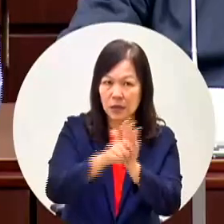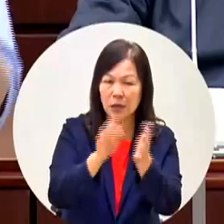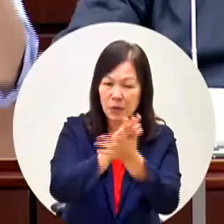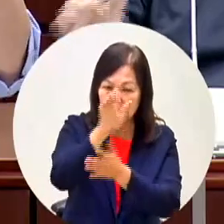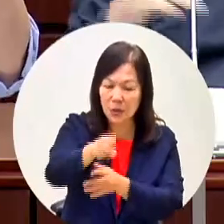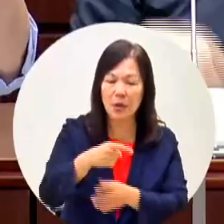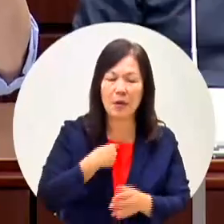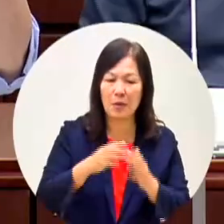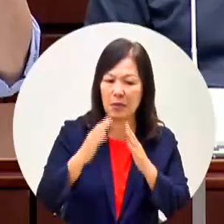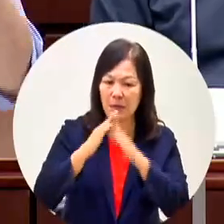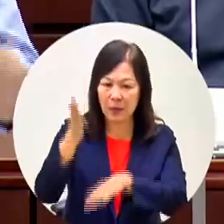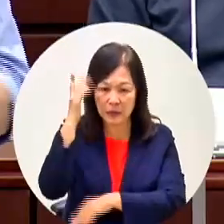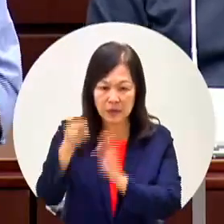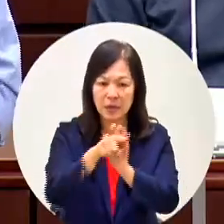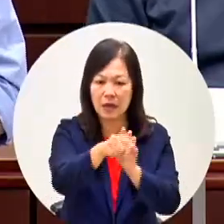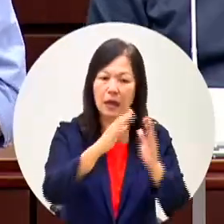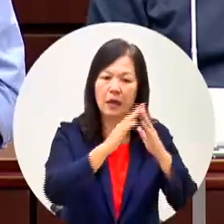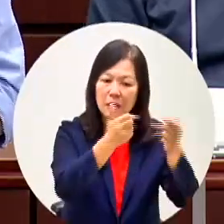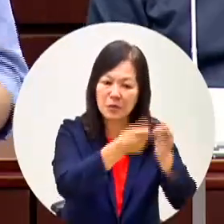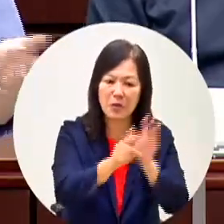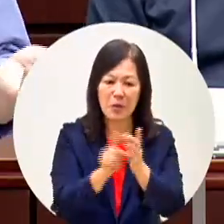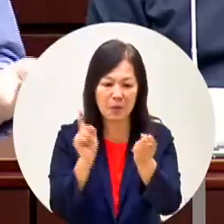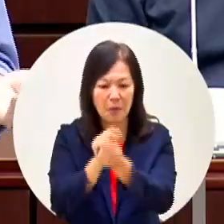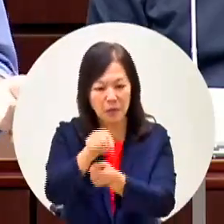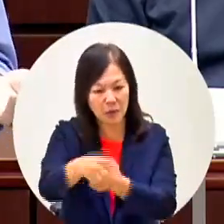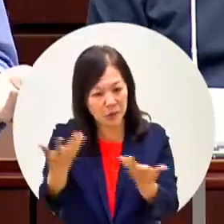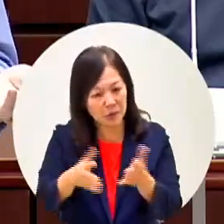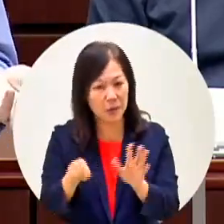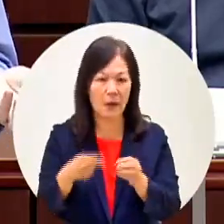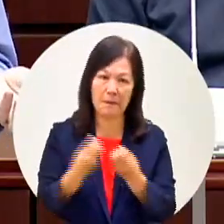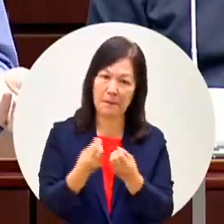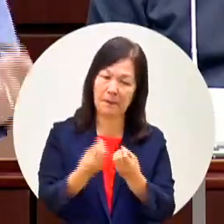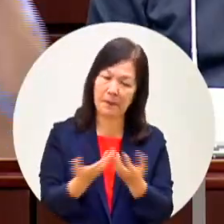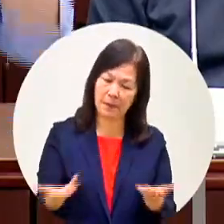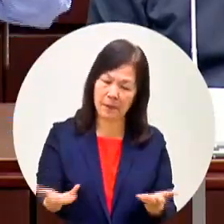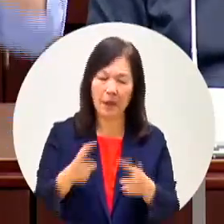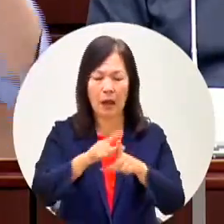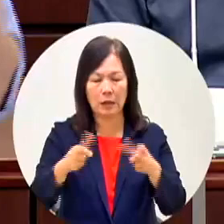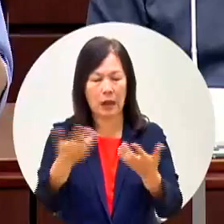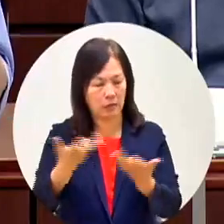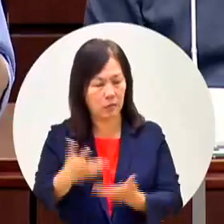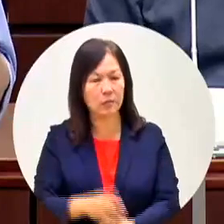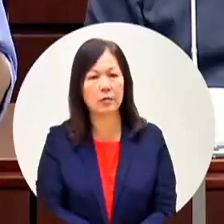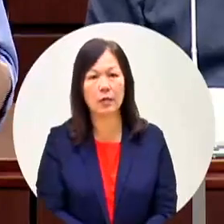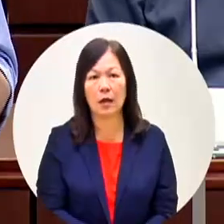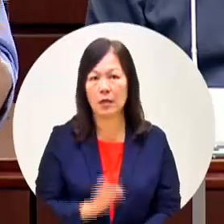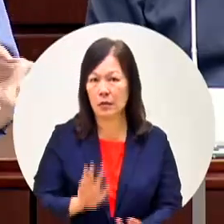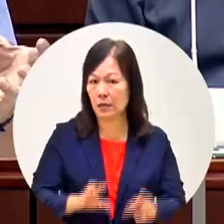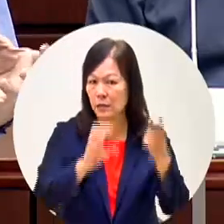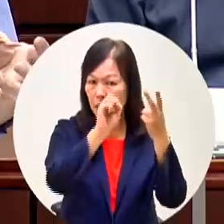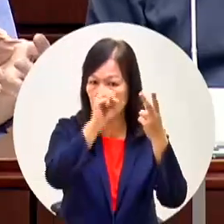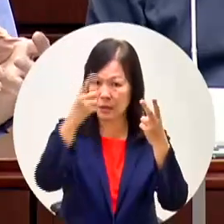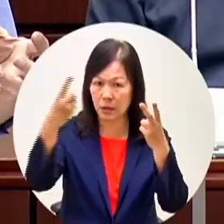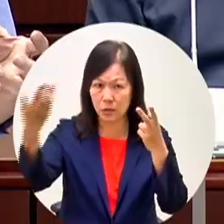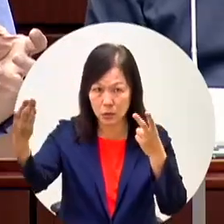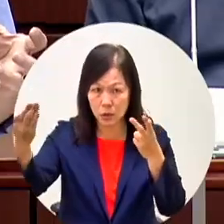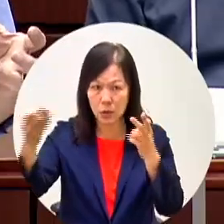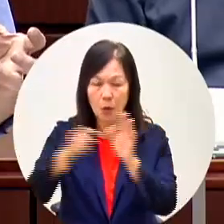问题？这是一个很大的问题。第二，现在已经2019年了，我们用什么观念跟思维来面